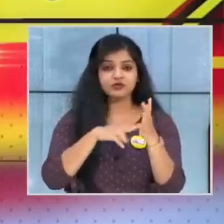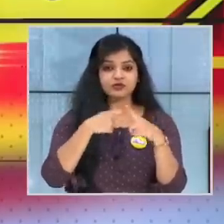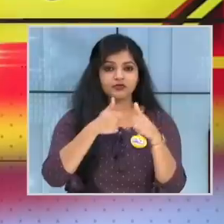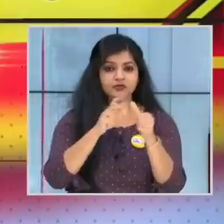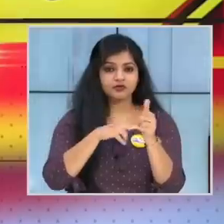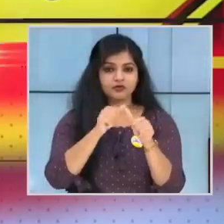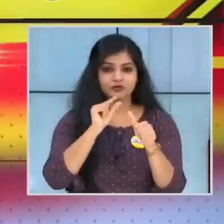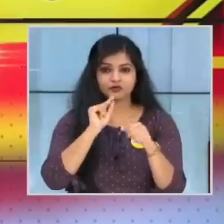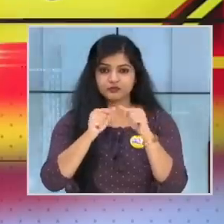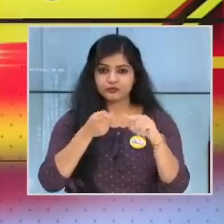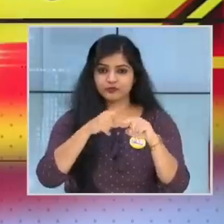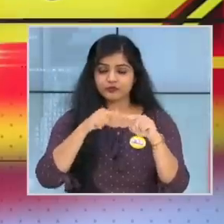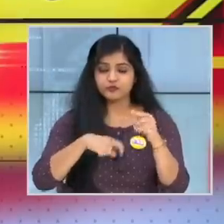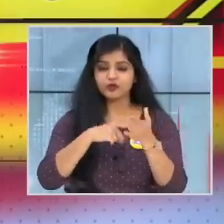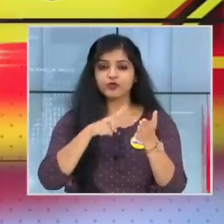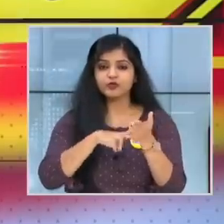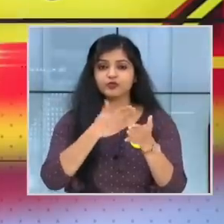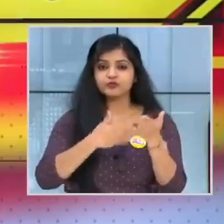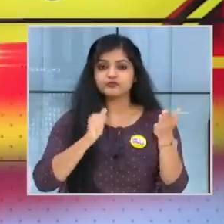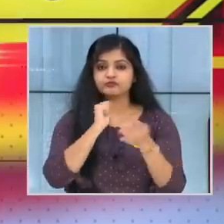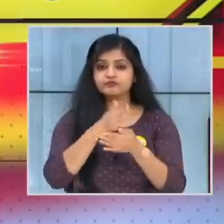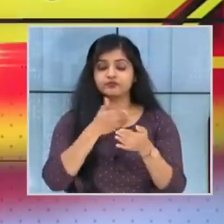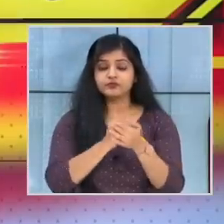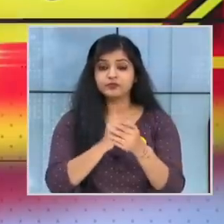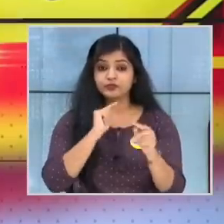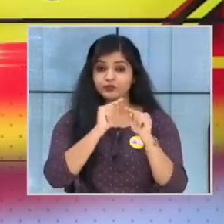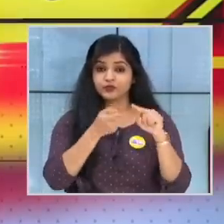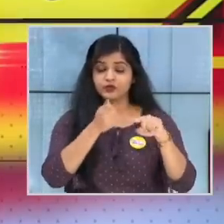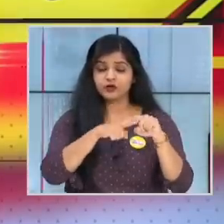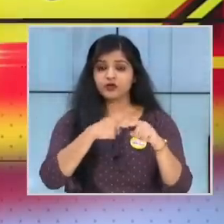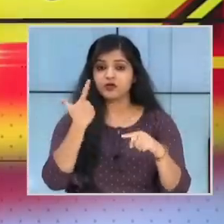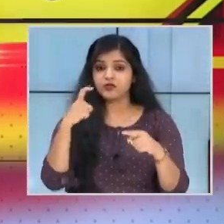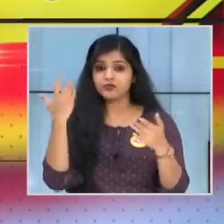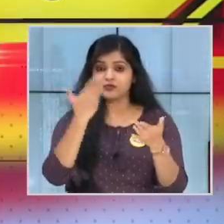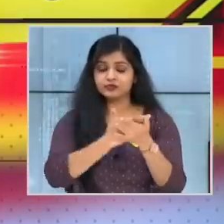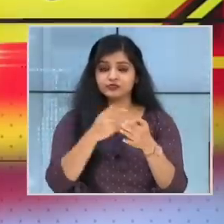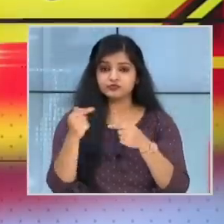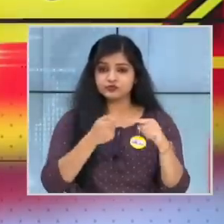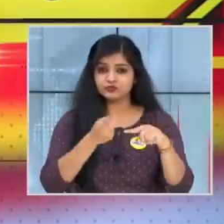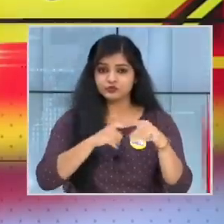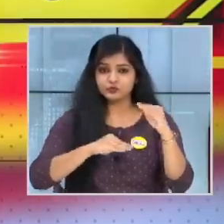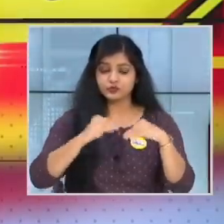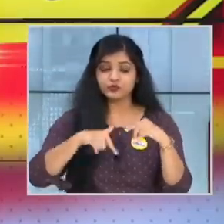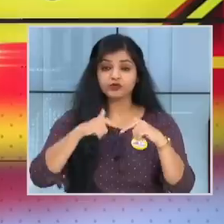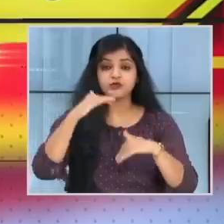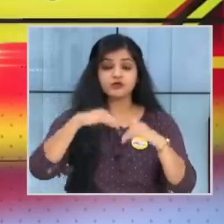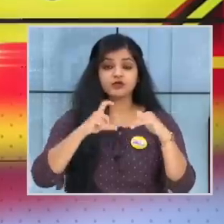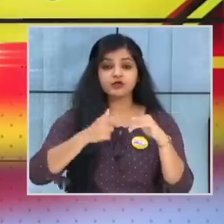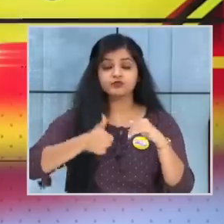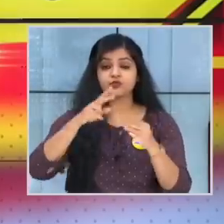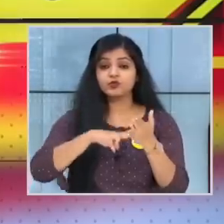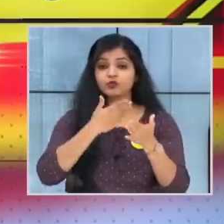നിന്ന് ചേരുന്നുണ്ട്. ബൽറാം, ഈ പരാമർശങ്ങൾ ഏറെ വിവാദമായതിന് പിന്നാലെയാണ് പരാതി തിരഞ്ഞെടുപ്പ് കമ്മീഷൻ അയച്ചത്. ഇപ്പോൾ അതിൽ